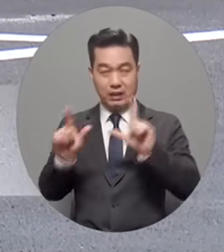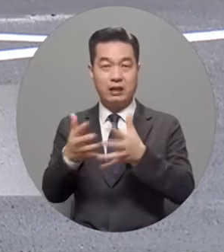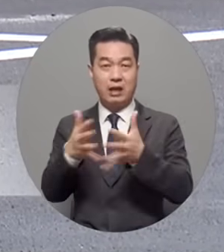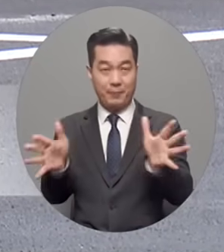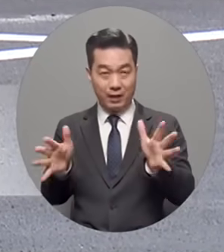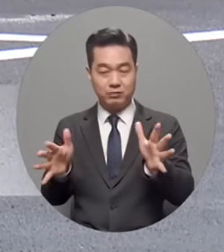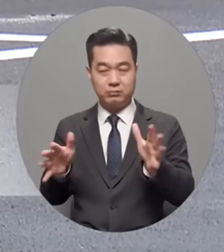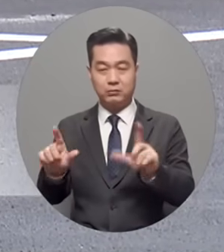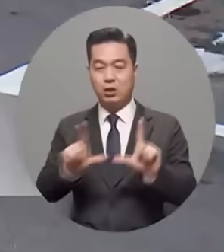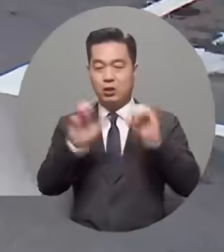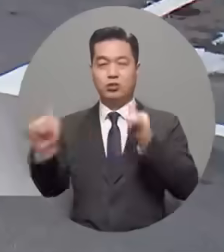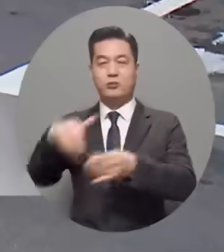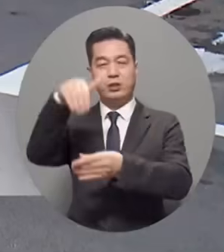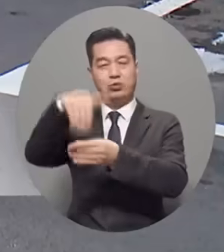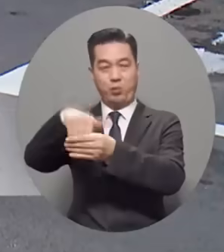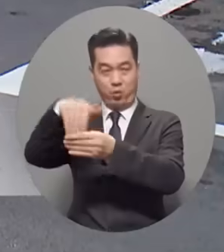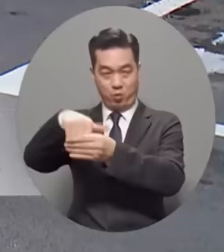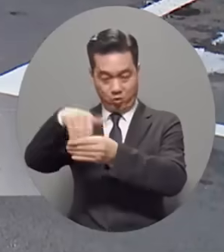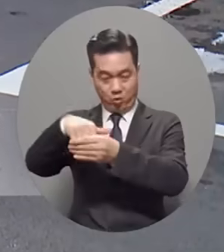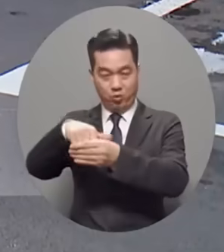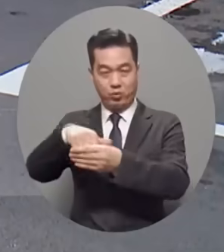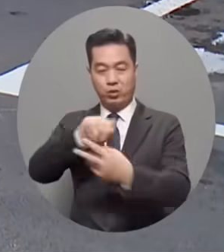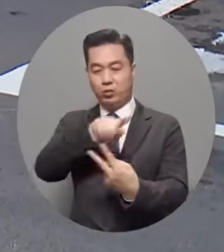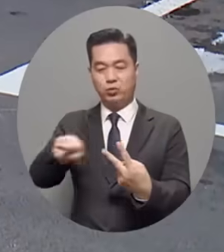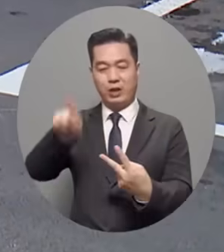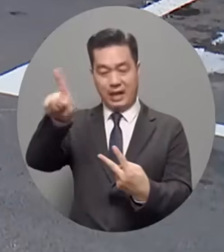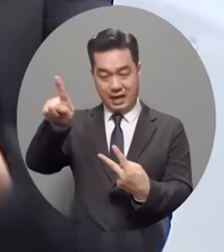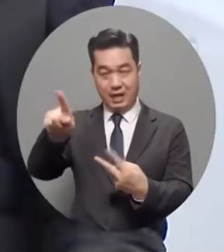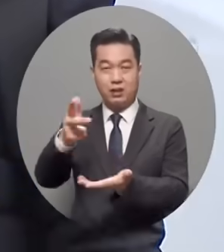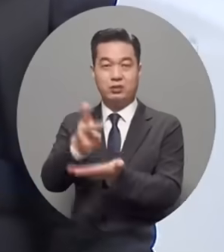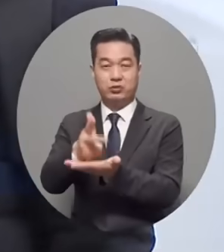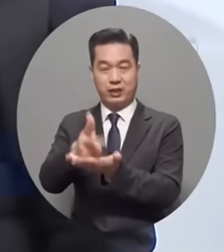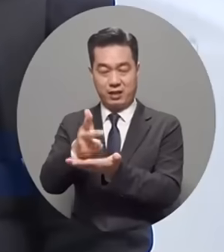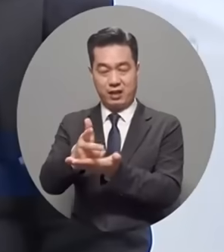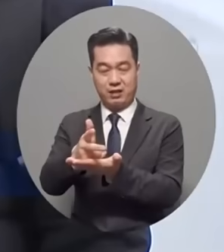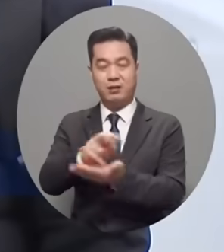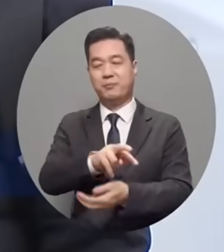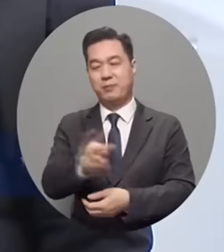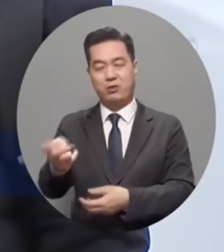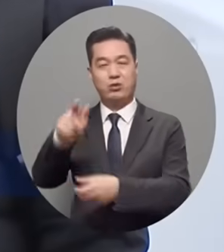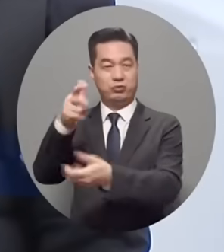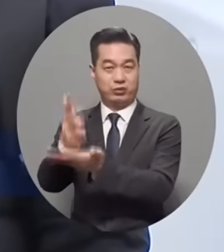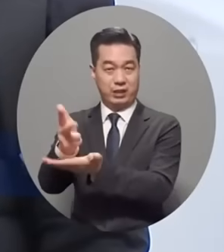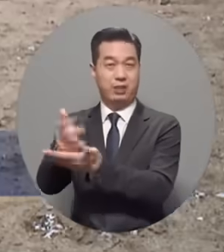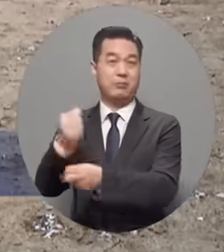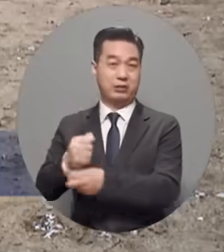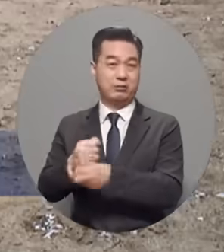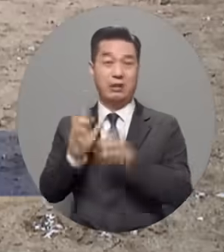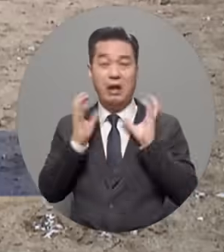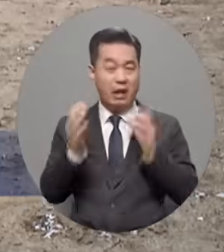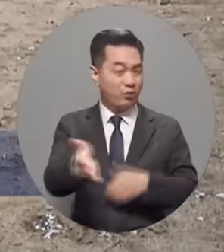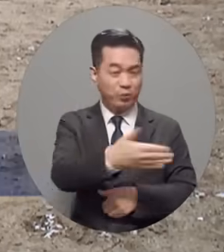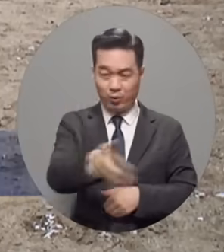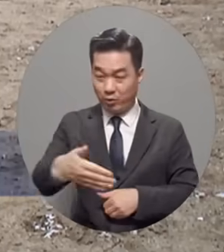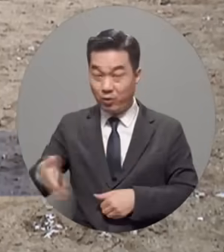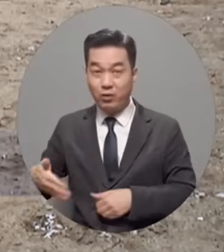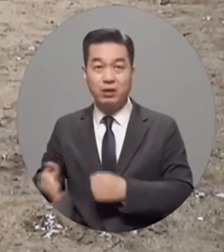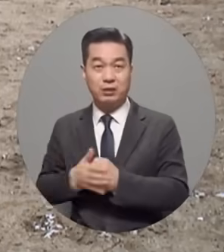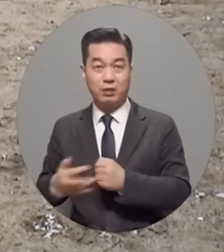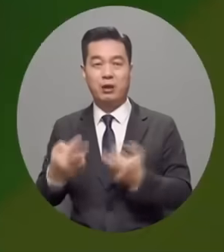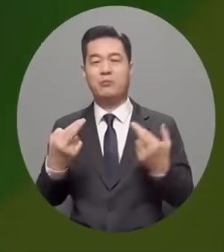거쳐 놀이터 두 곳 중 하나를 주차장으로 바꿨습니다. 어린이들이 없다 보니까 텅텅